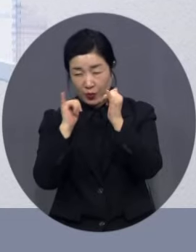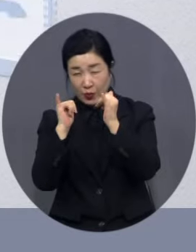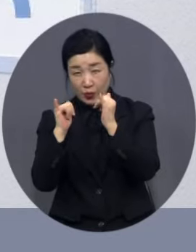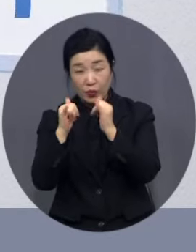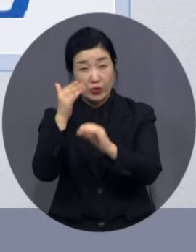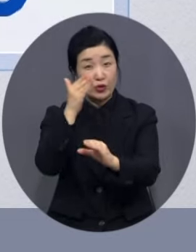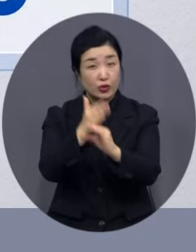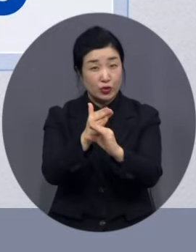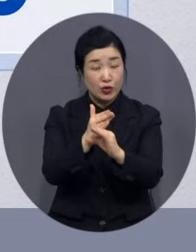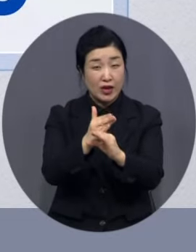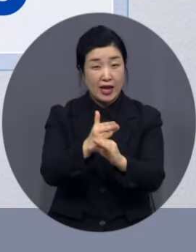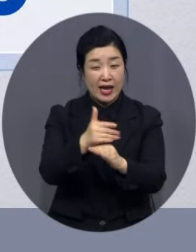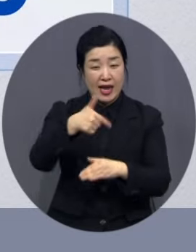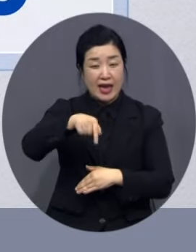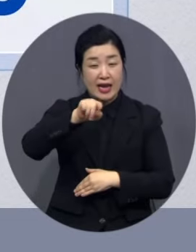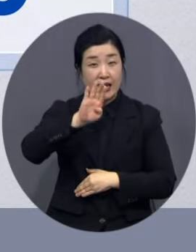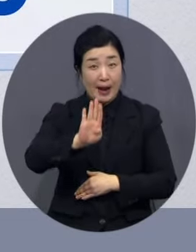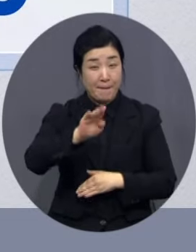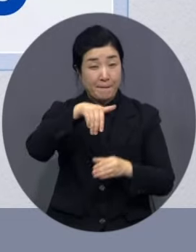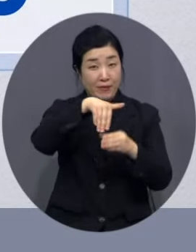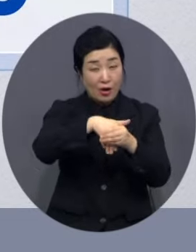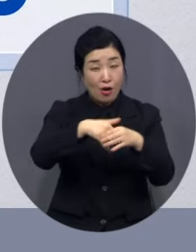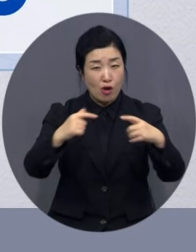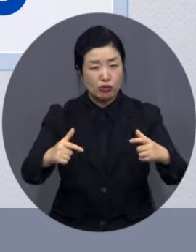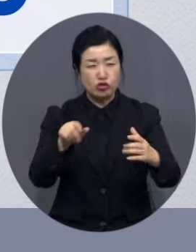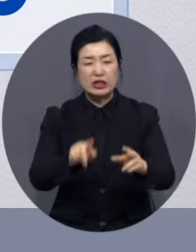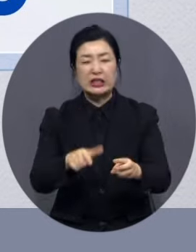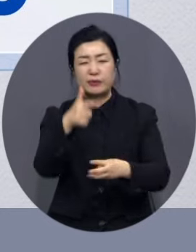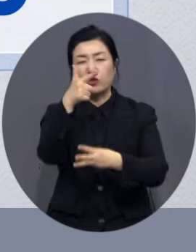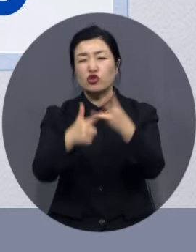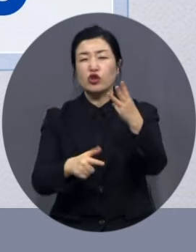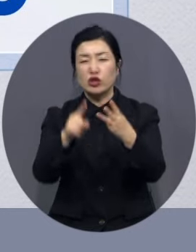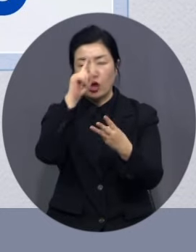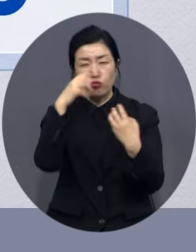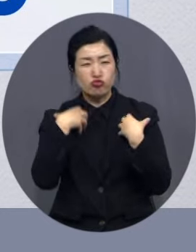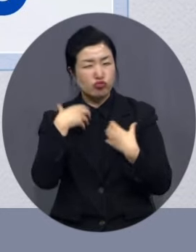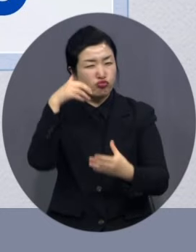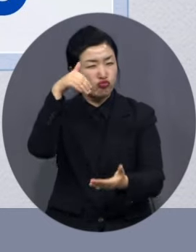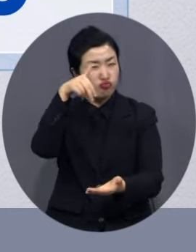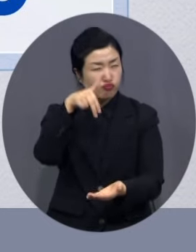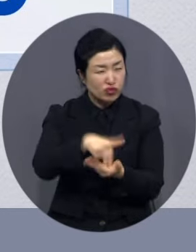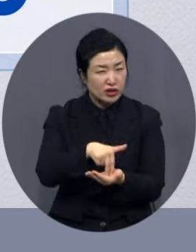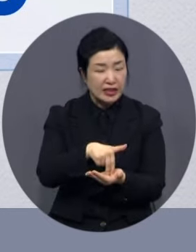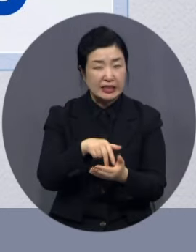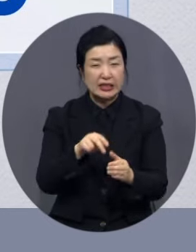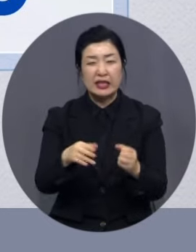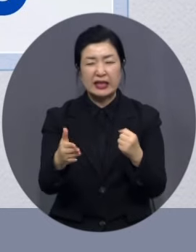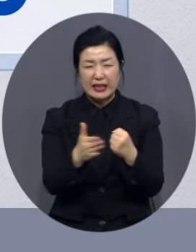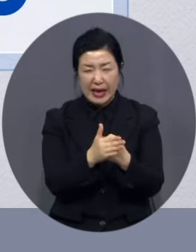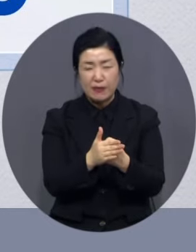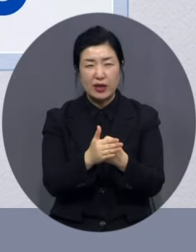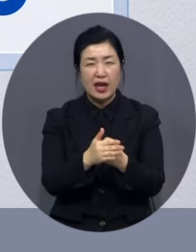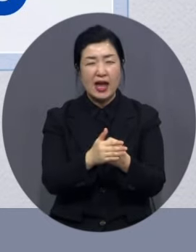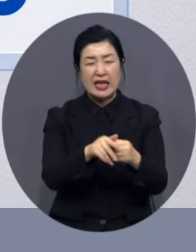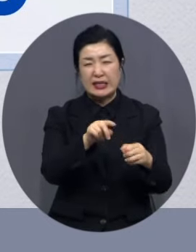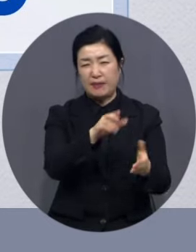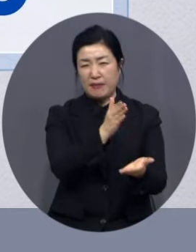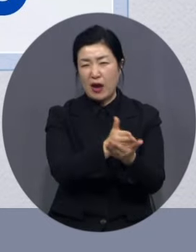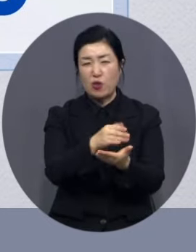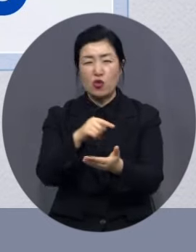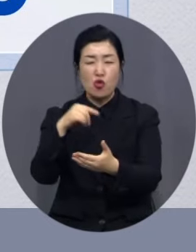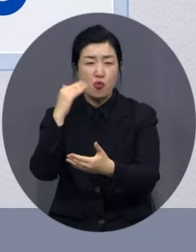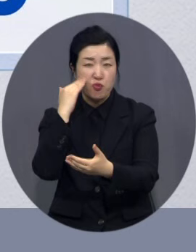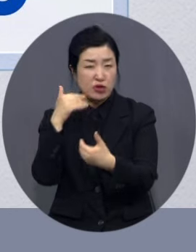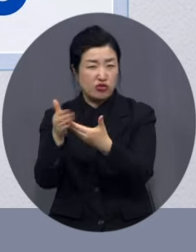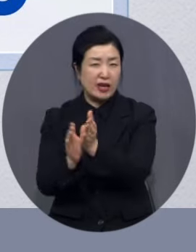제주식 갑성 고부에서 현정부를 견제하기 위해 야당 후보가 당선돼야 한다가 60% 있고